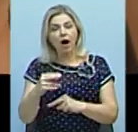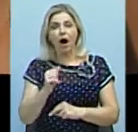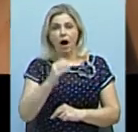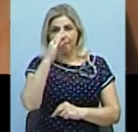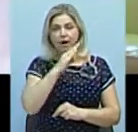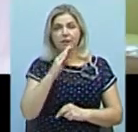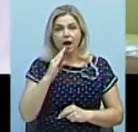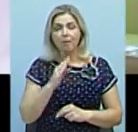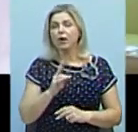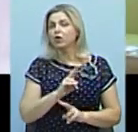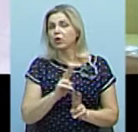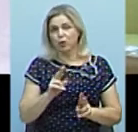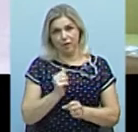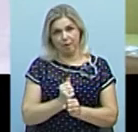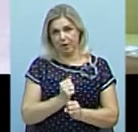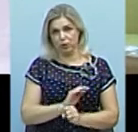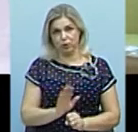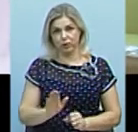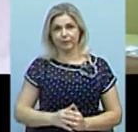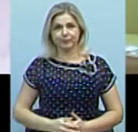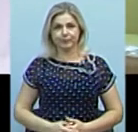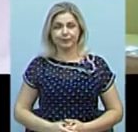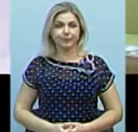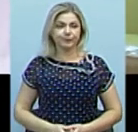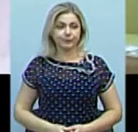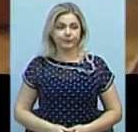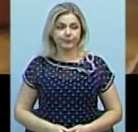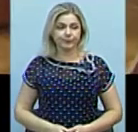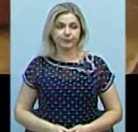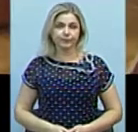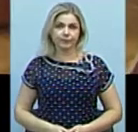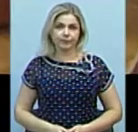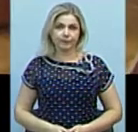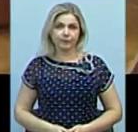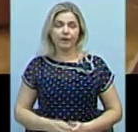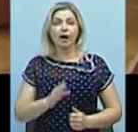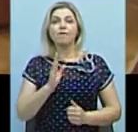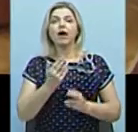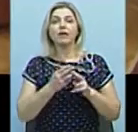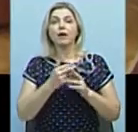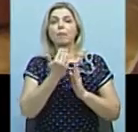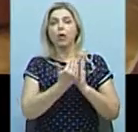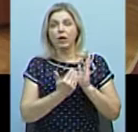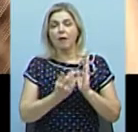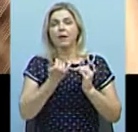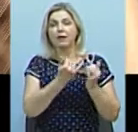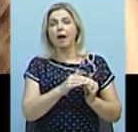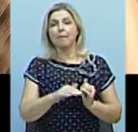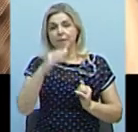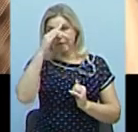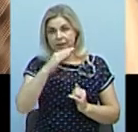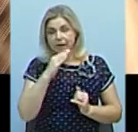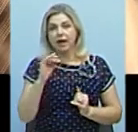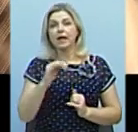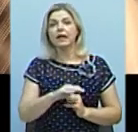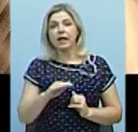батьками практично ніхто не працює. З родителями практично ніхто не працює. В рамках проєкту для батьків та їхніх дітей влаштовуватимуть